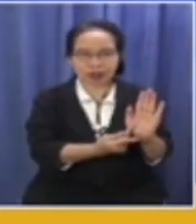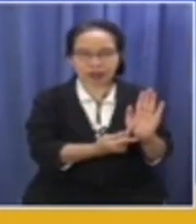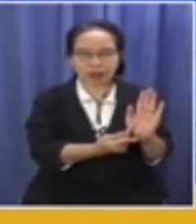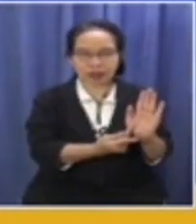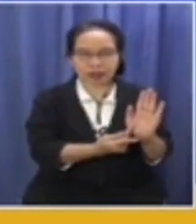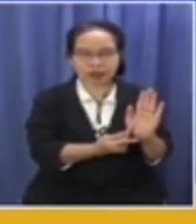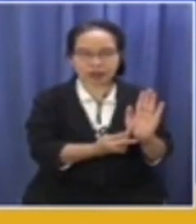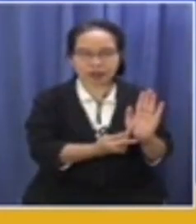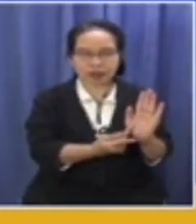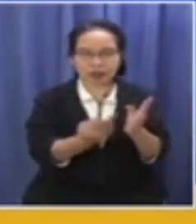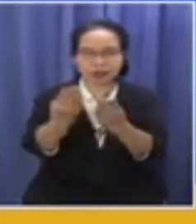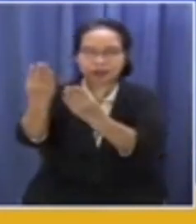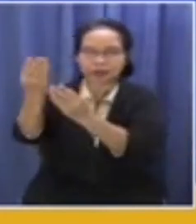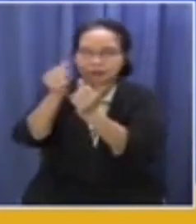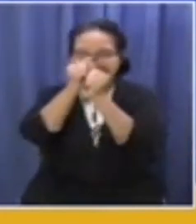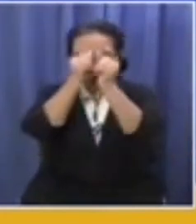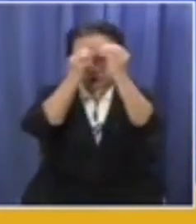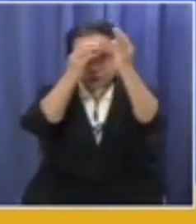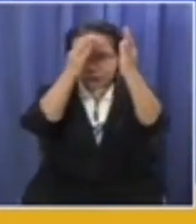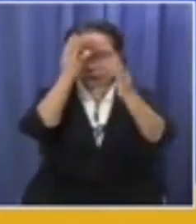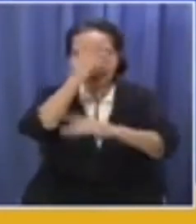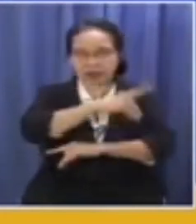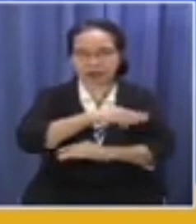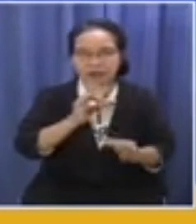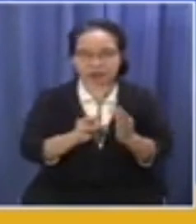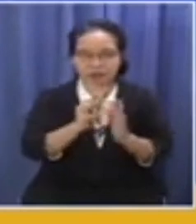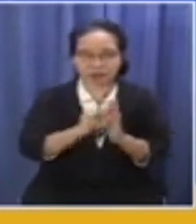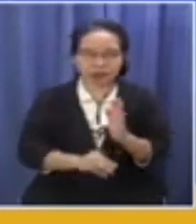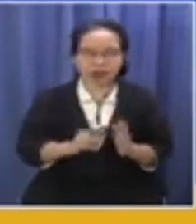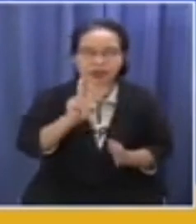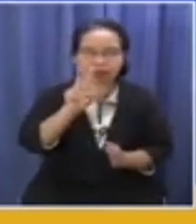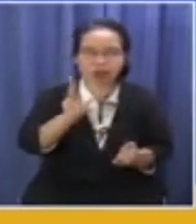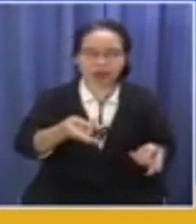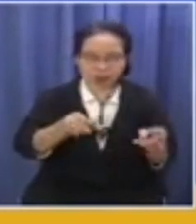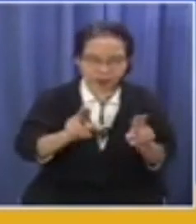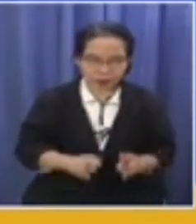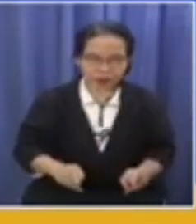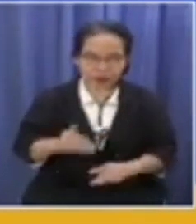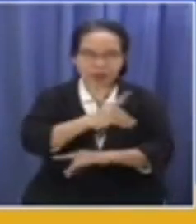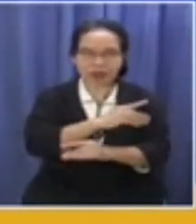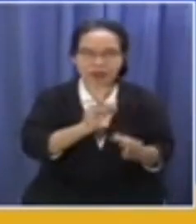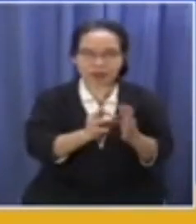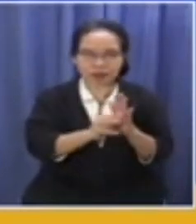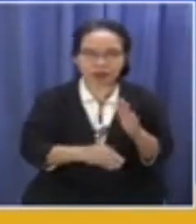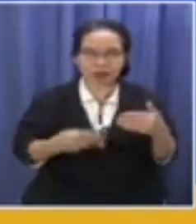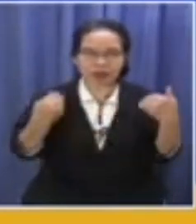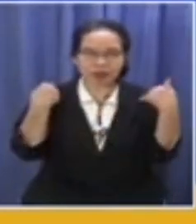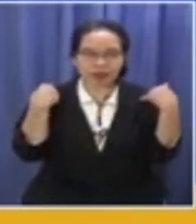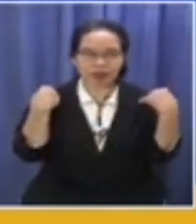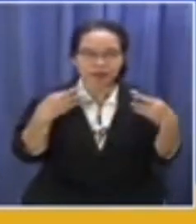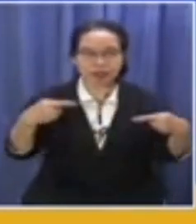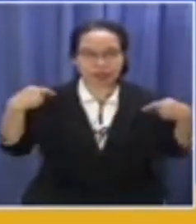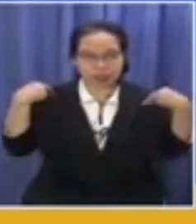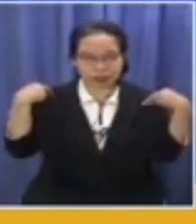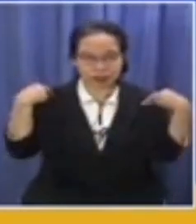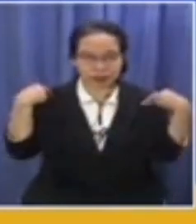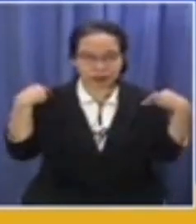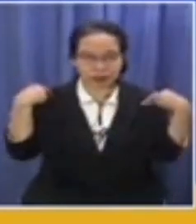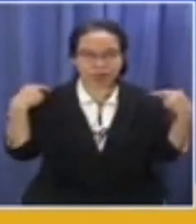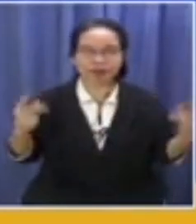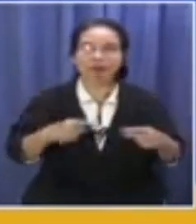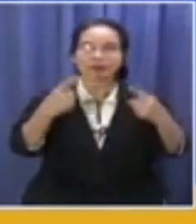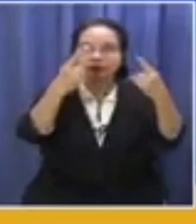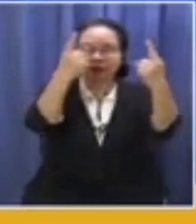pagh hukom dalawa ang mangyayari roon sa araw ng paghuhukom may magtatamo ng